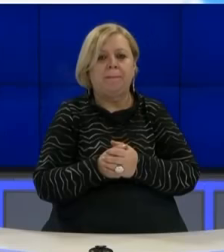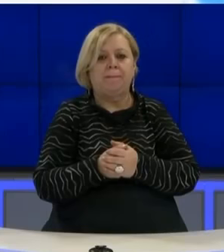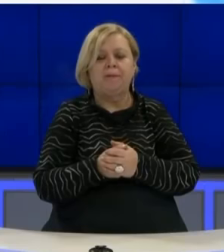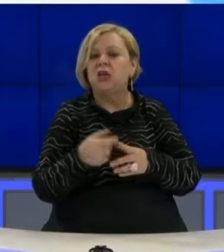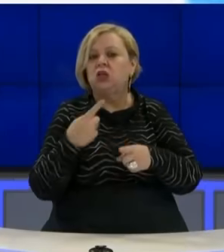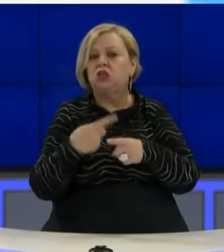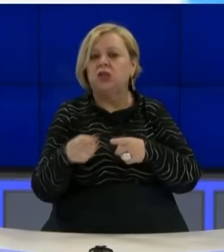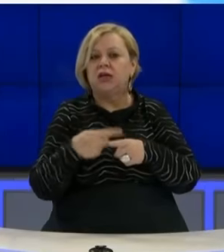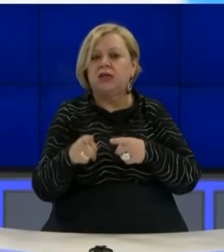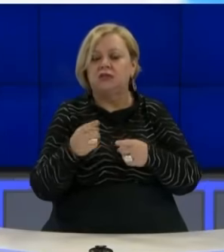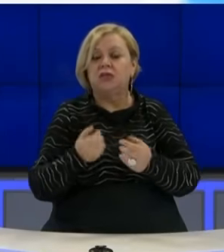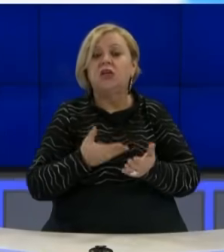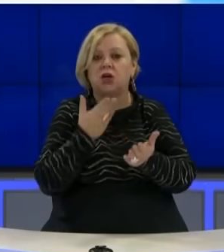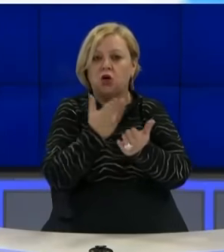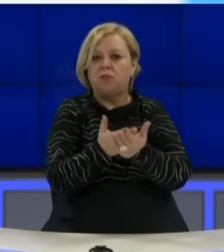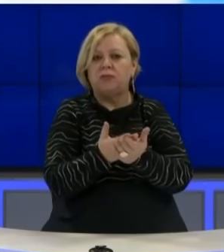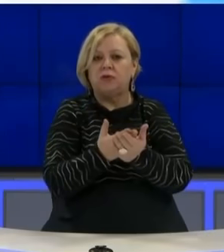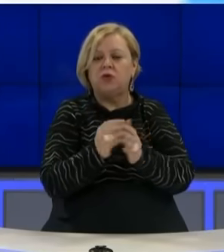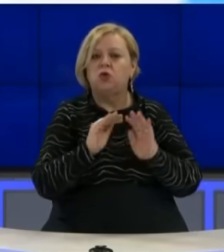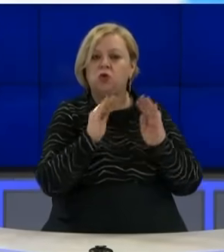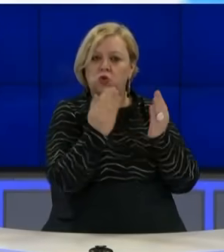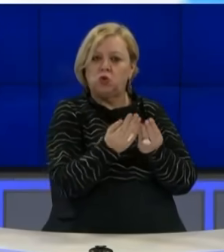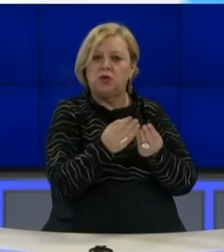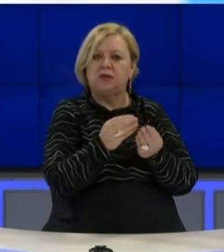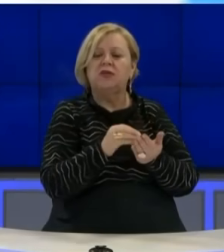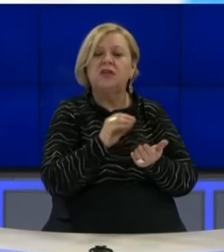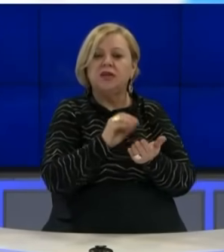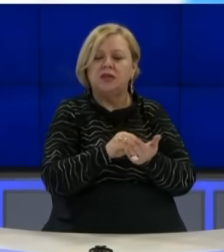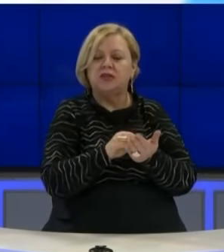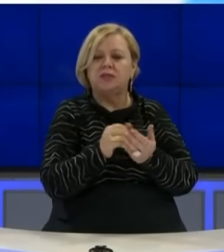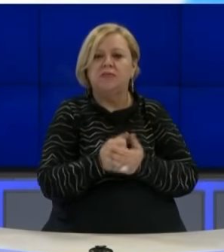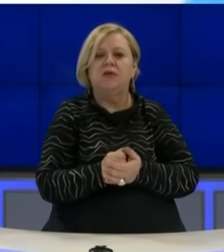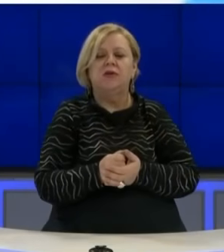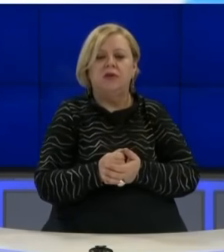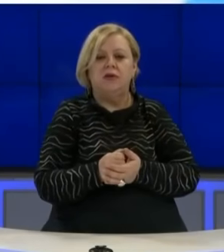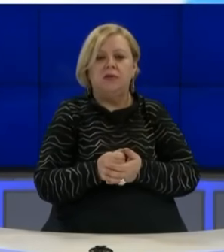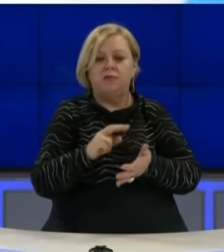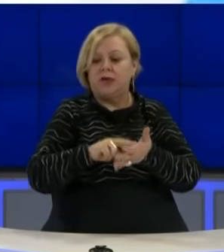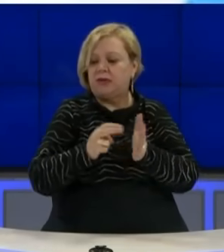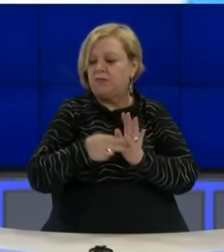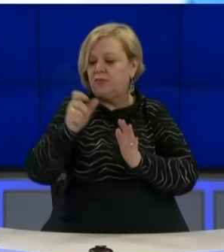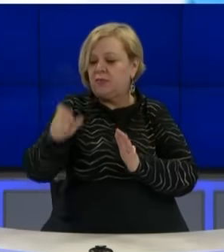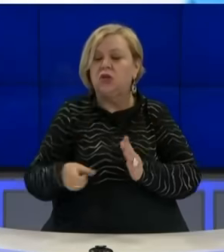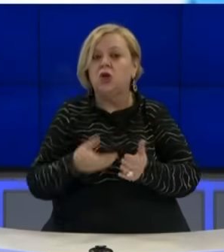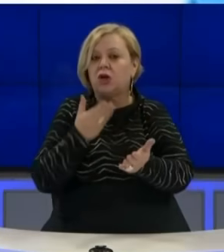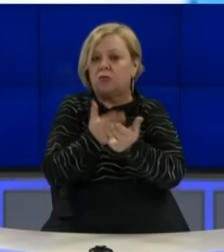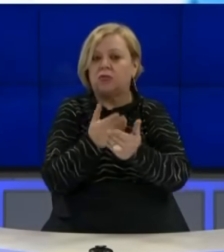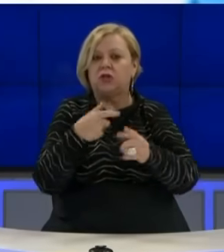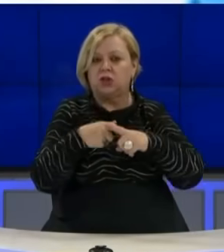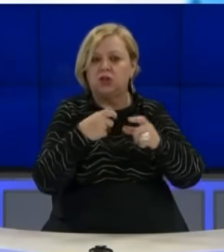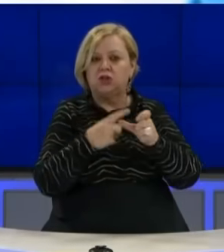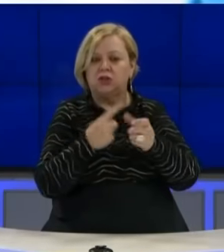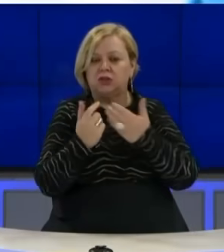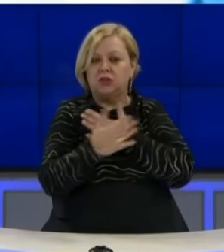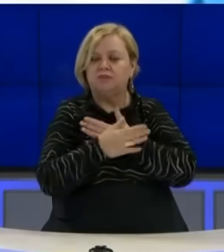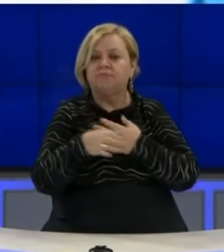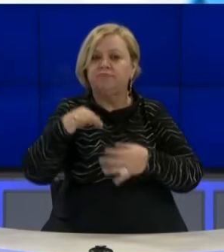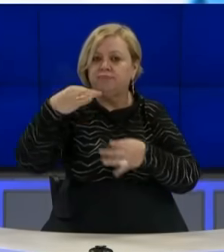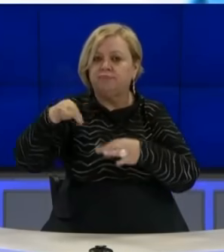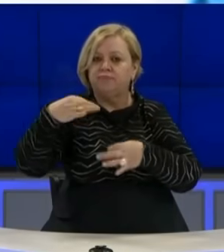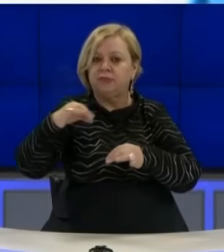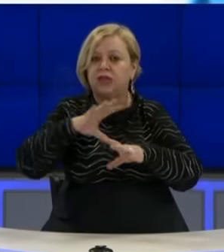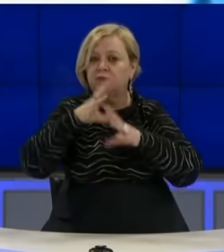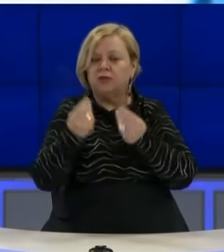shkas ishte një rekomandim i zyrës për regjistrimin e partive politike që i ka rekomanduar KQZ-s që të certifikoj të